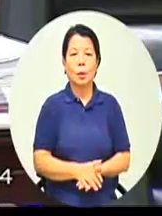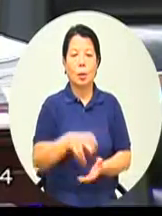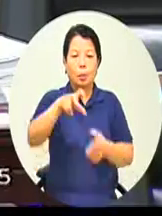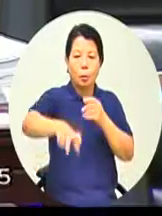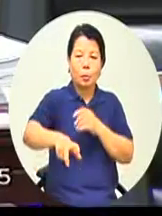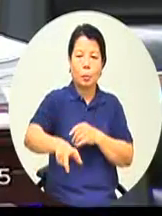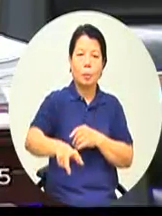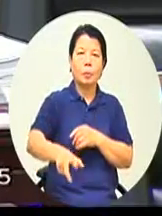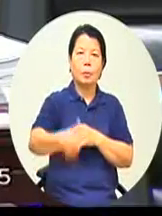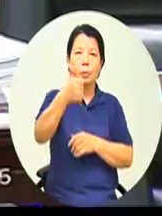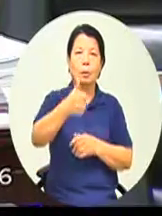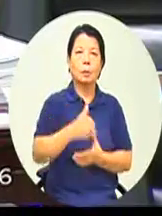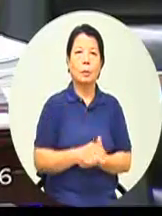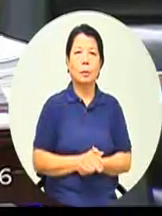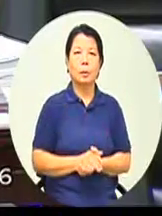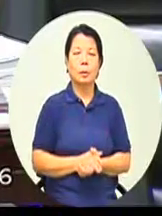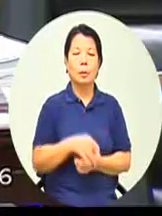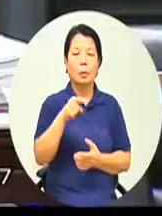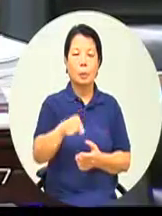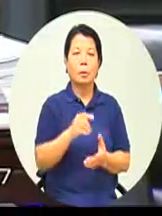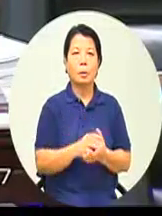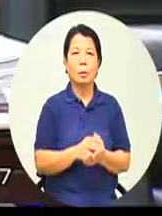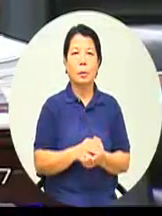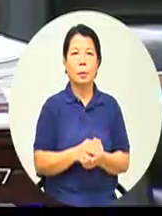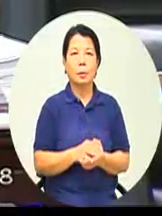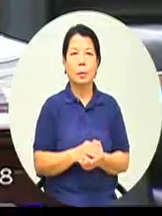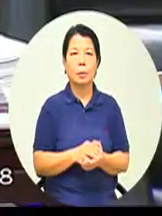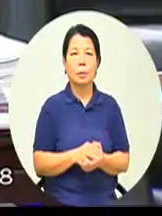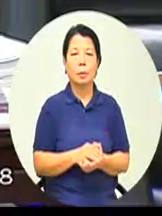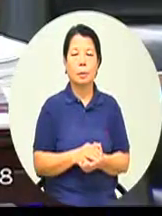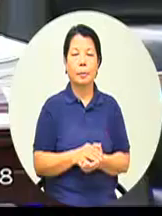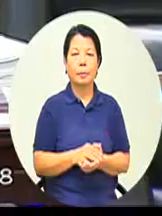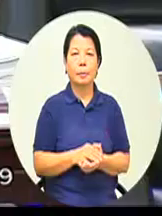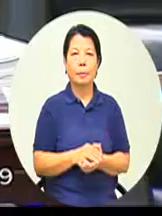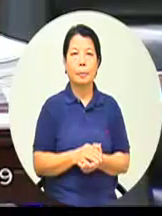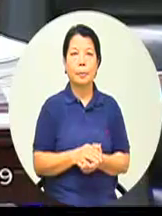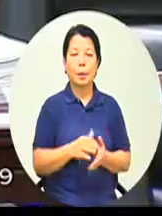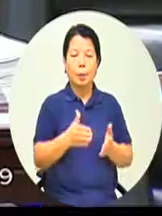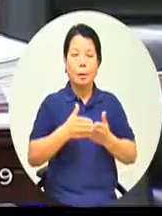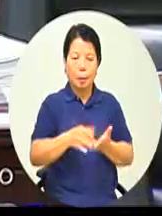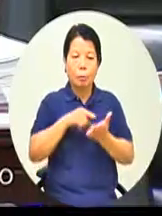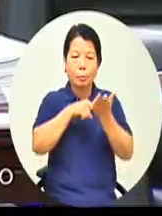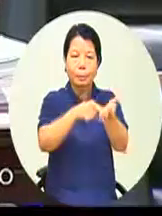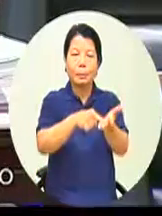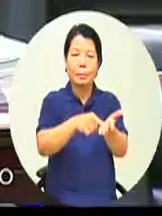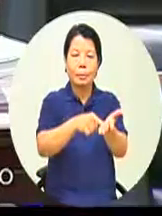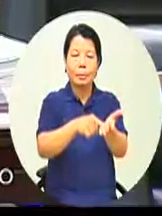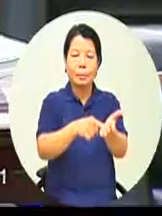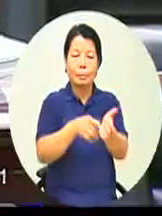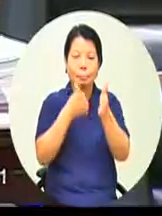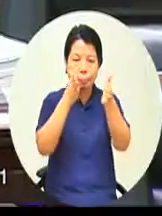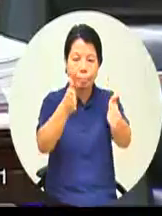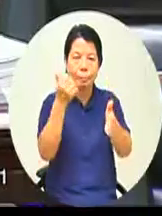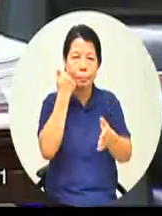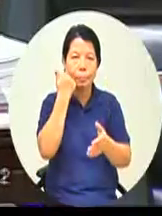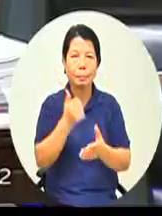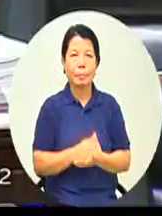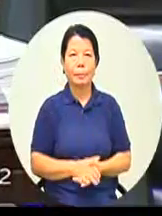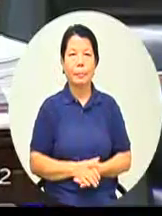一下。这个管道，这是要送给啥物人？恁有恁的计划要送给啥